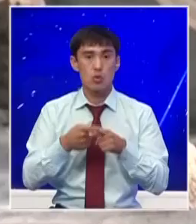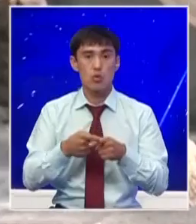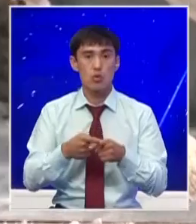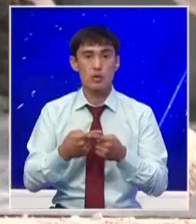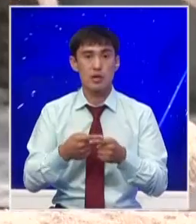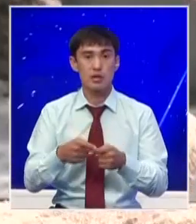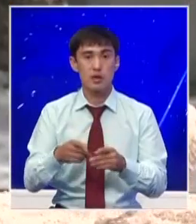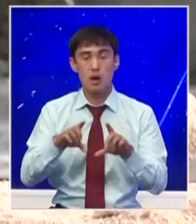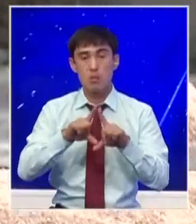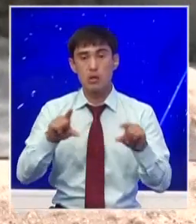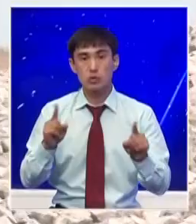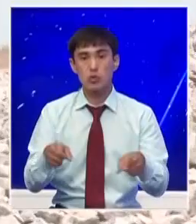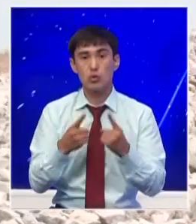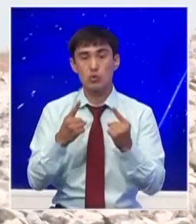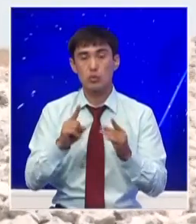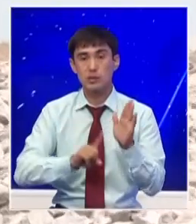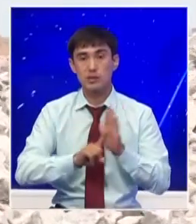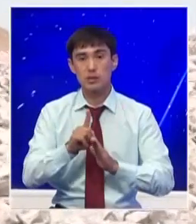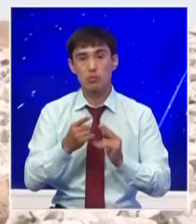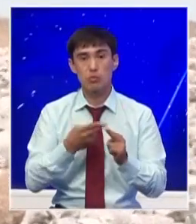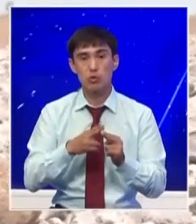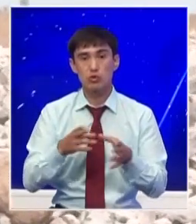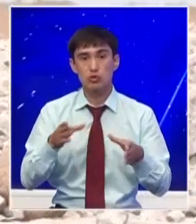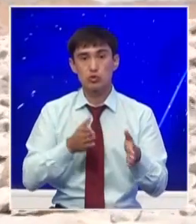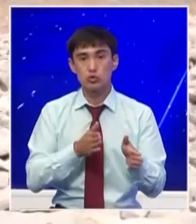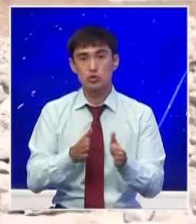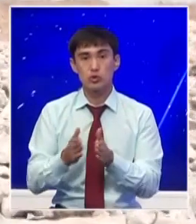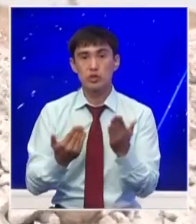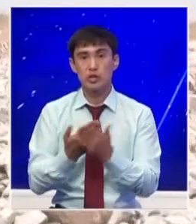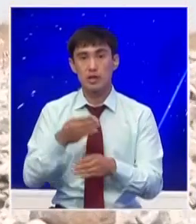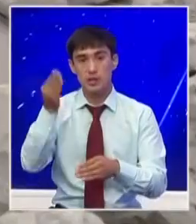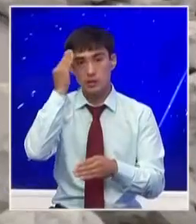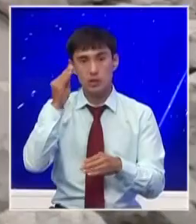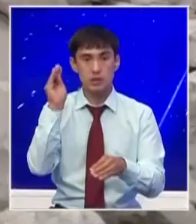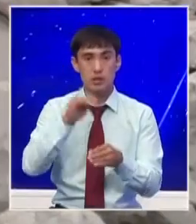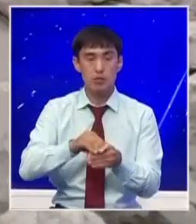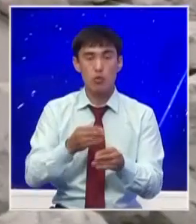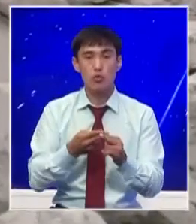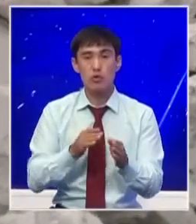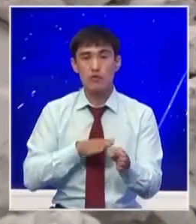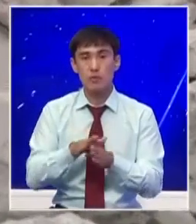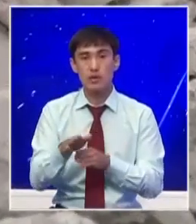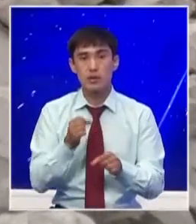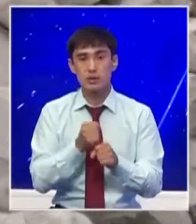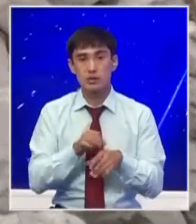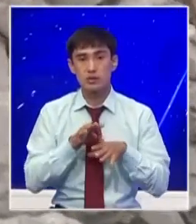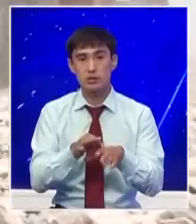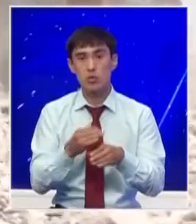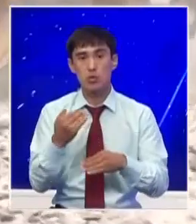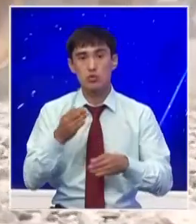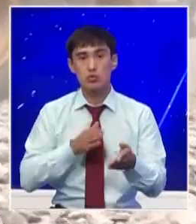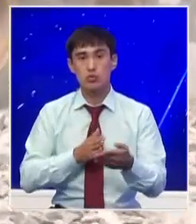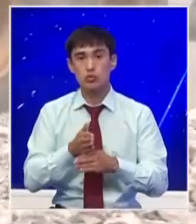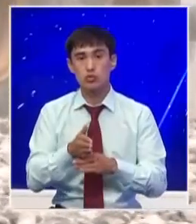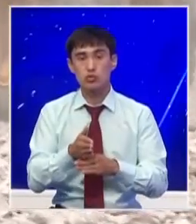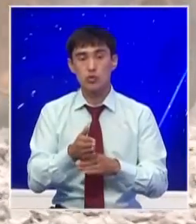технологиялардың бірыңғай базасын құруды қолға алды. Бұл жүйе жаңа тәсілдерді тіркеп, оны жүзеге асырумен айналысады. Оған қол жеткізу